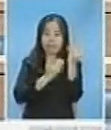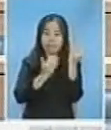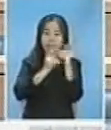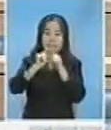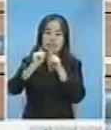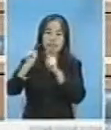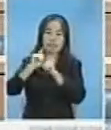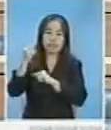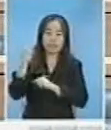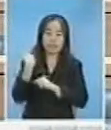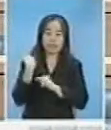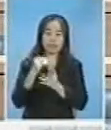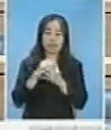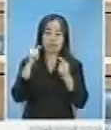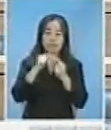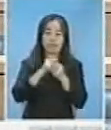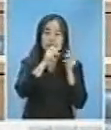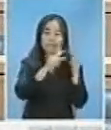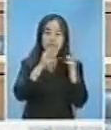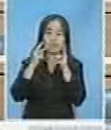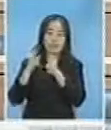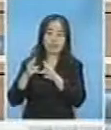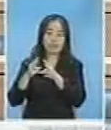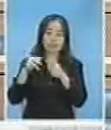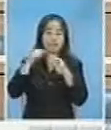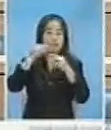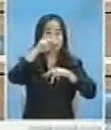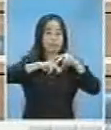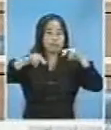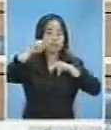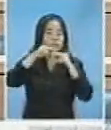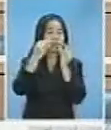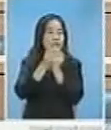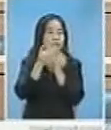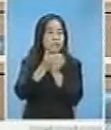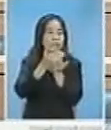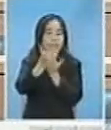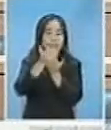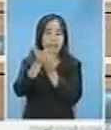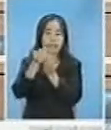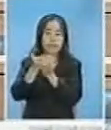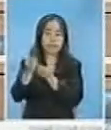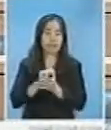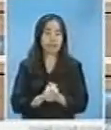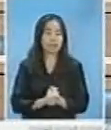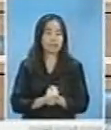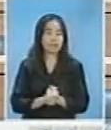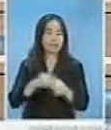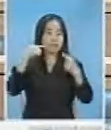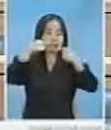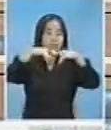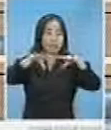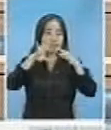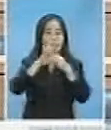เมื่อมาดูในกระบวนการขั้นตอนการพิจารณาเพื่อจะนำเงินงบประมาณไปจ่ายนะครับไม่สอดคล้องกับ